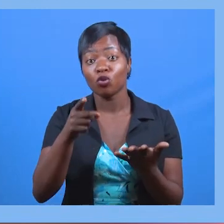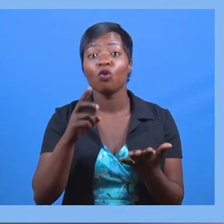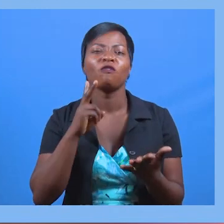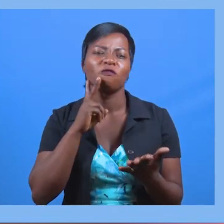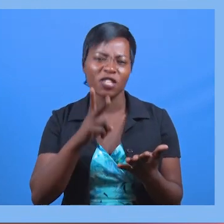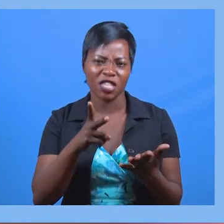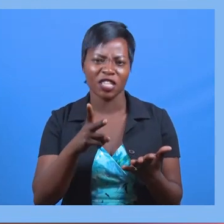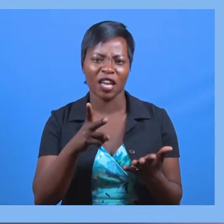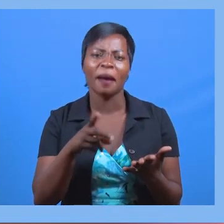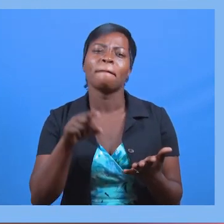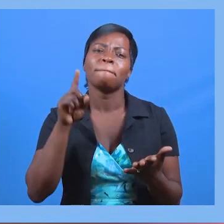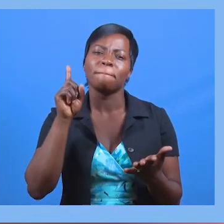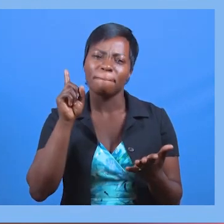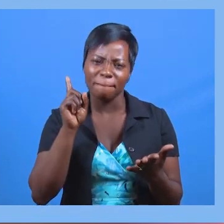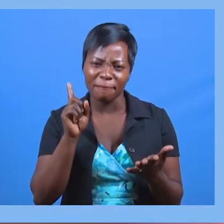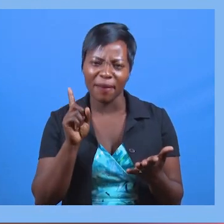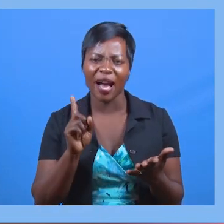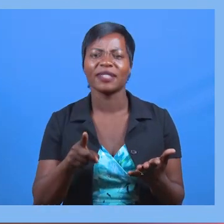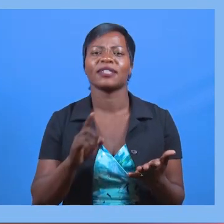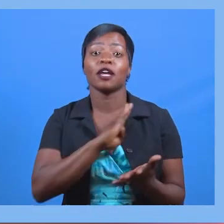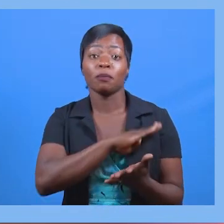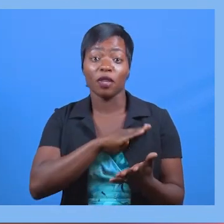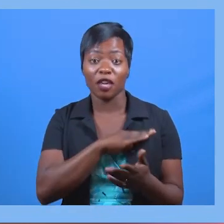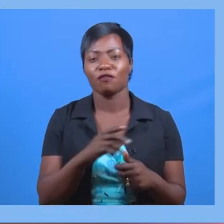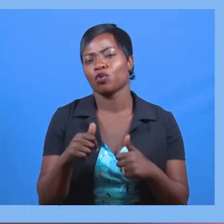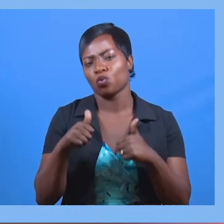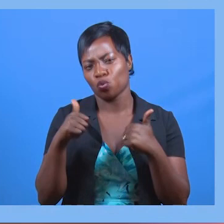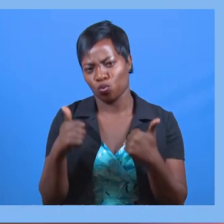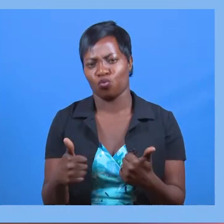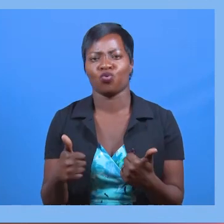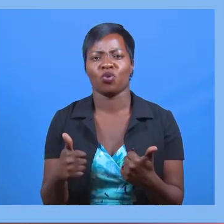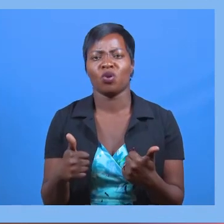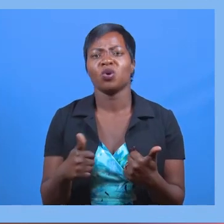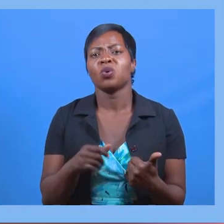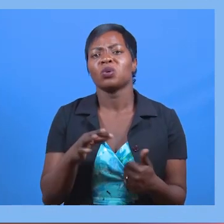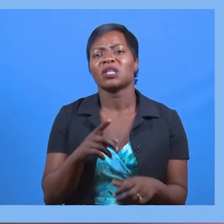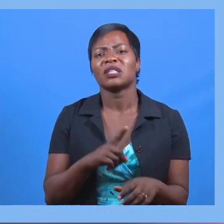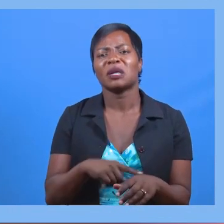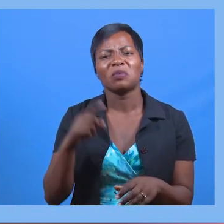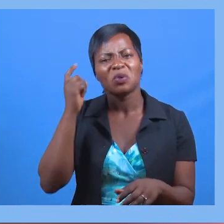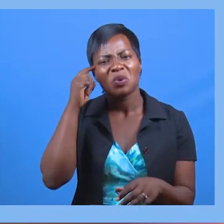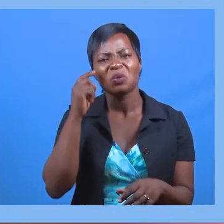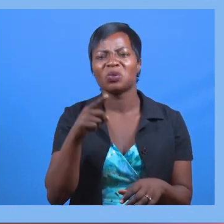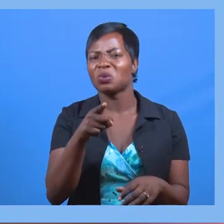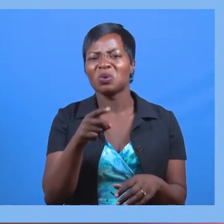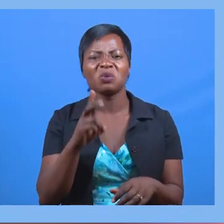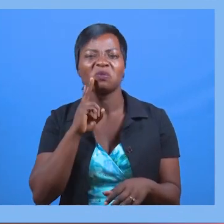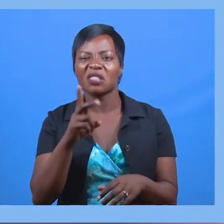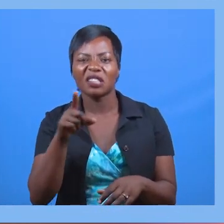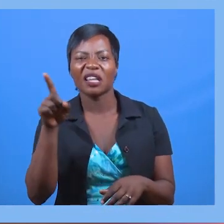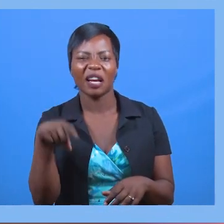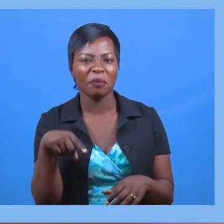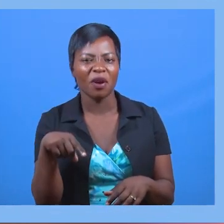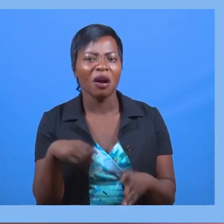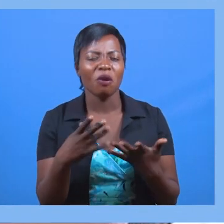chivawo munhu akatendeka, akavimbika, anozvibata, kwete kuti unongozikanwa kunzi Opportunity musi